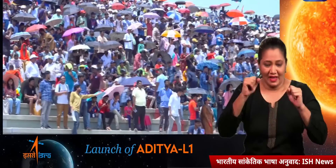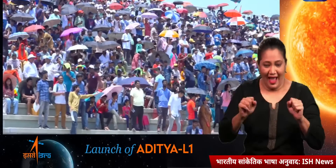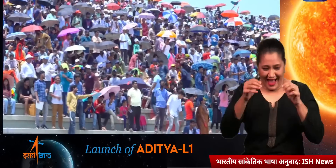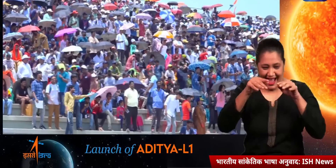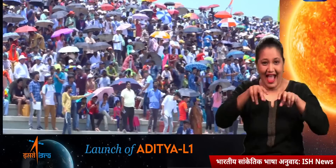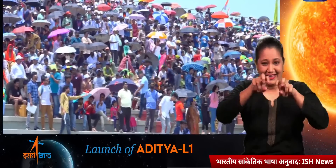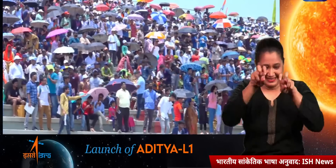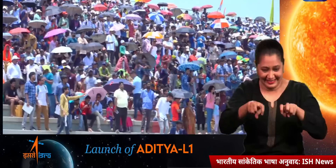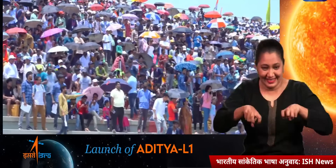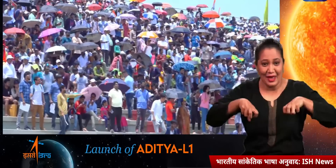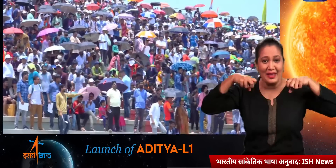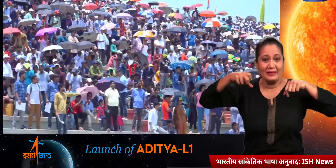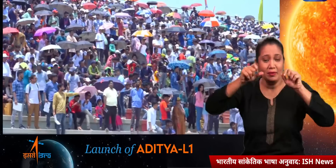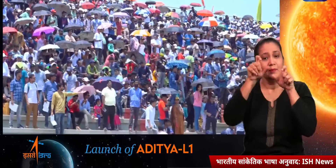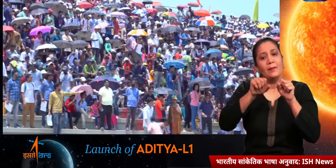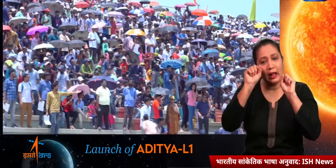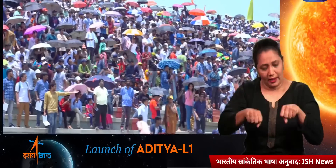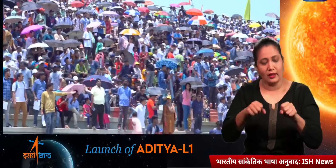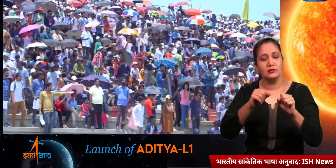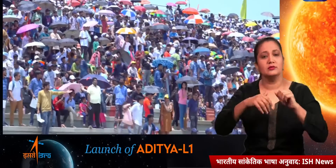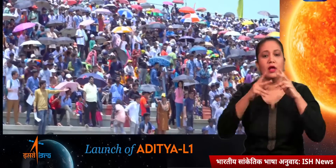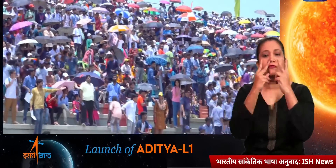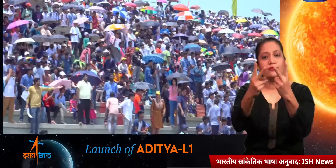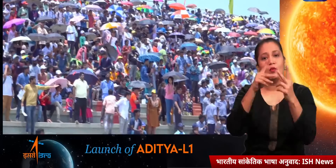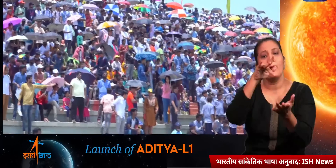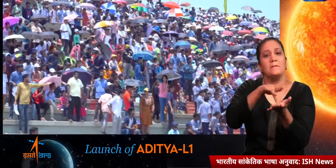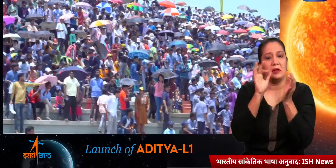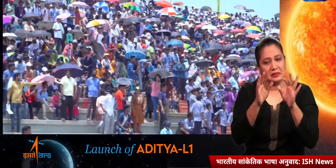पे उपस्थित जन आक्रोश,